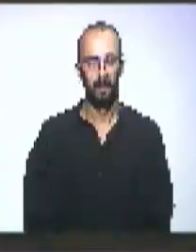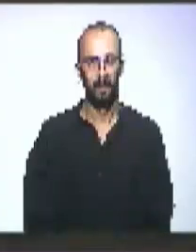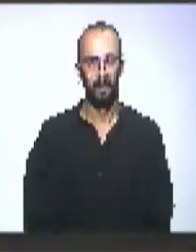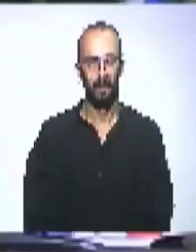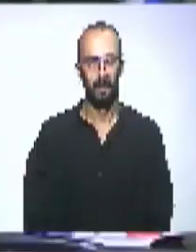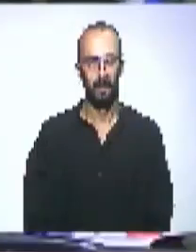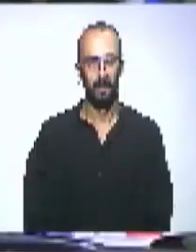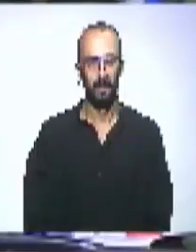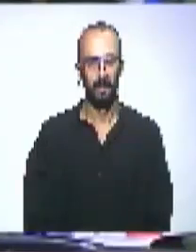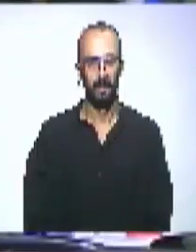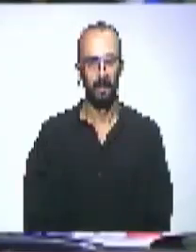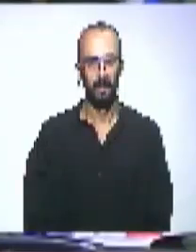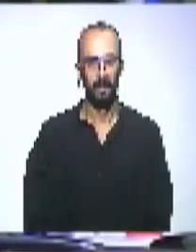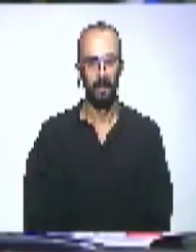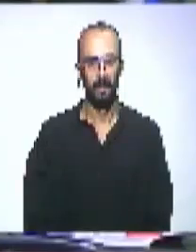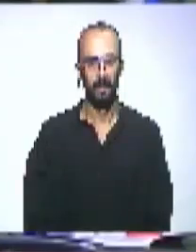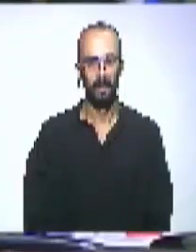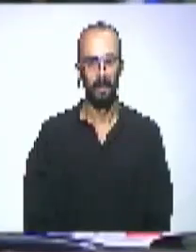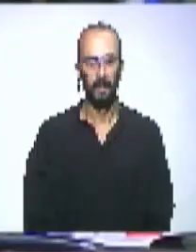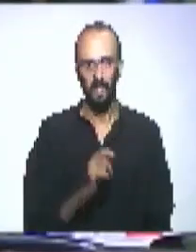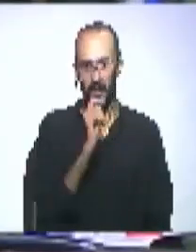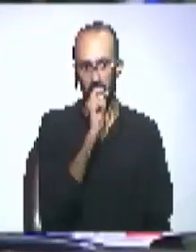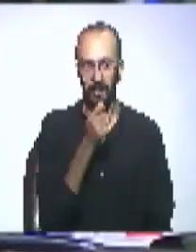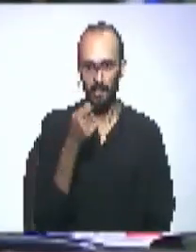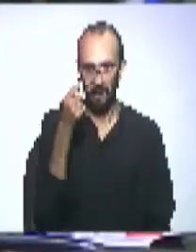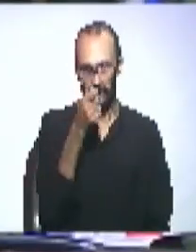يعني احنا نضاعف كميه اللحمه في